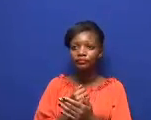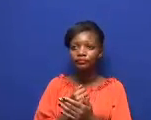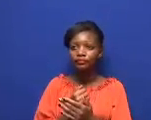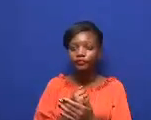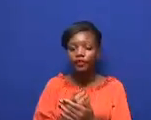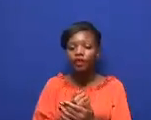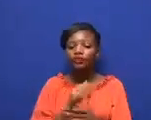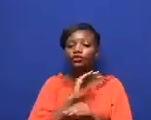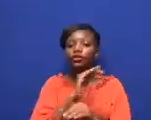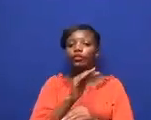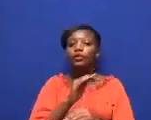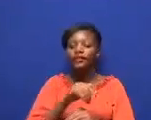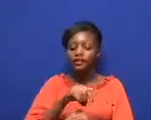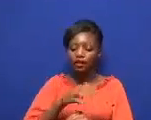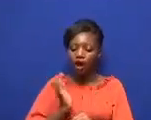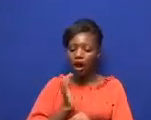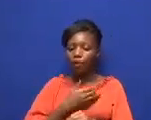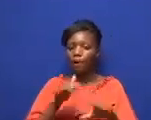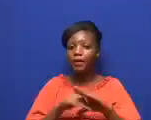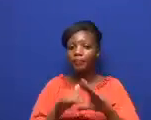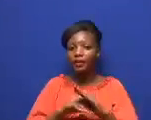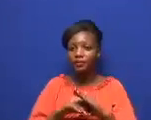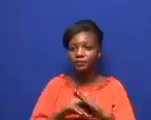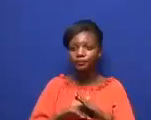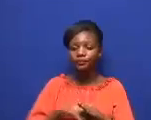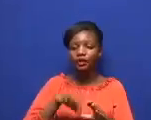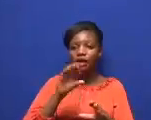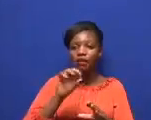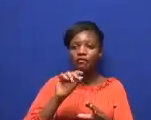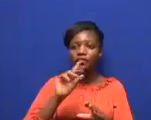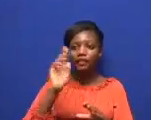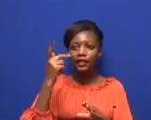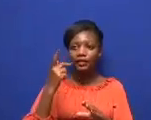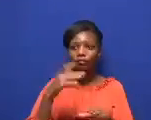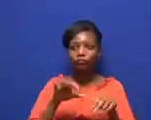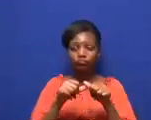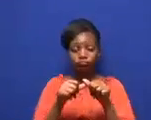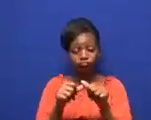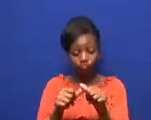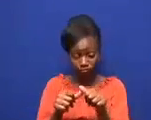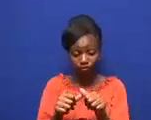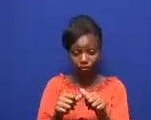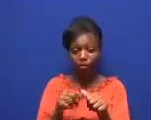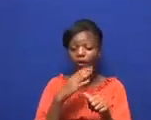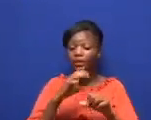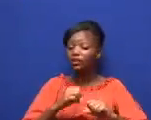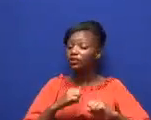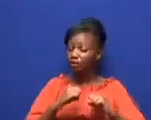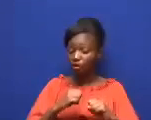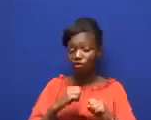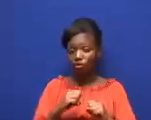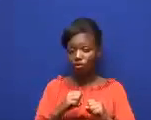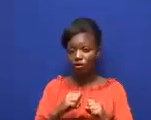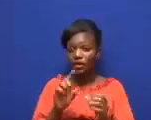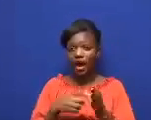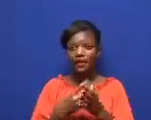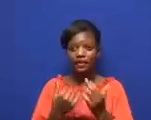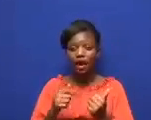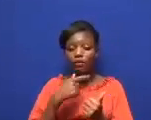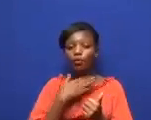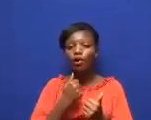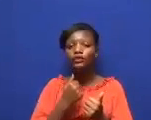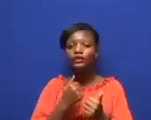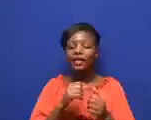our members of Ford Kenya, to remain steadfast now that we are opening a new